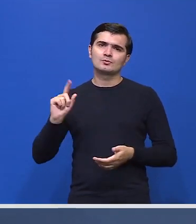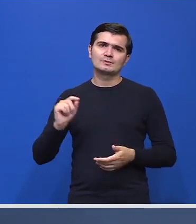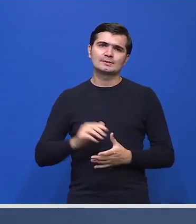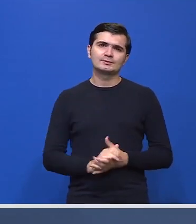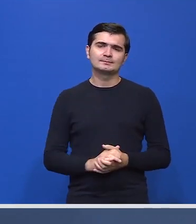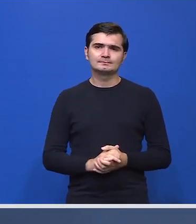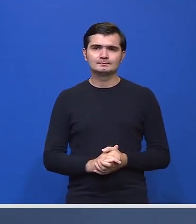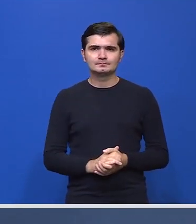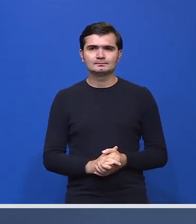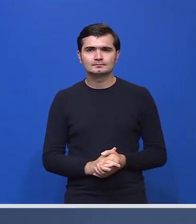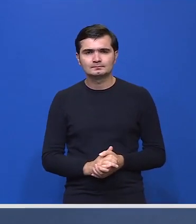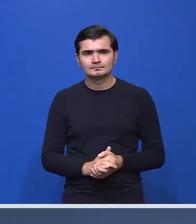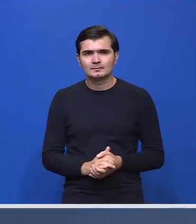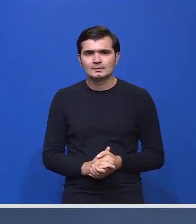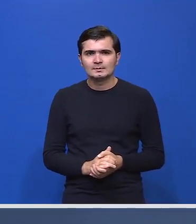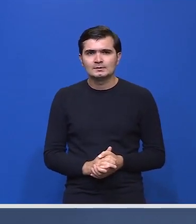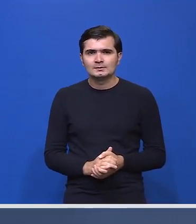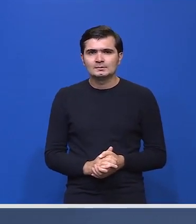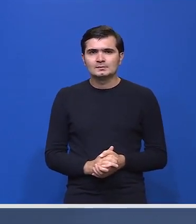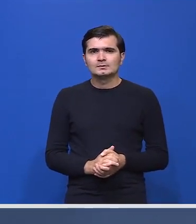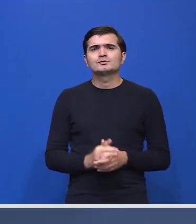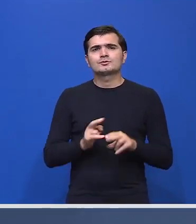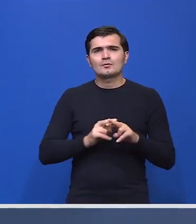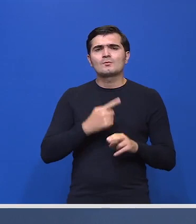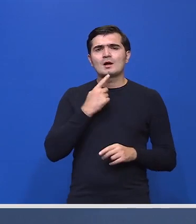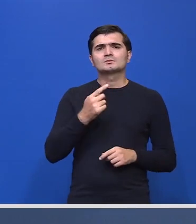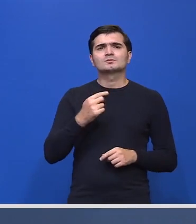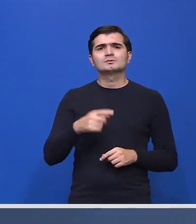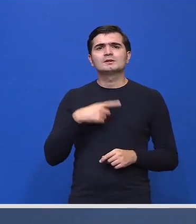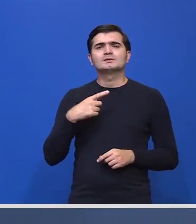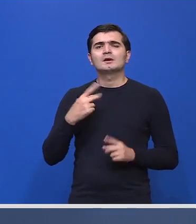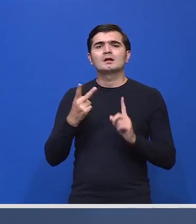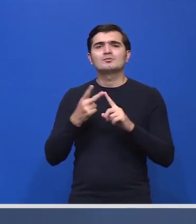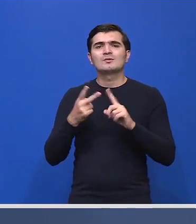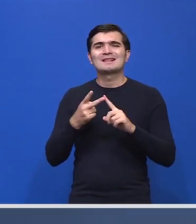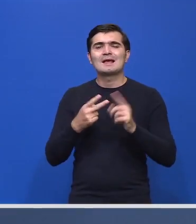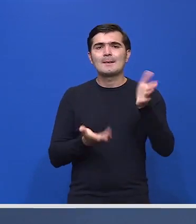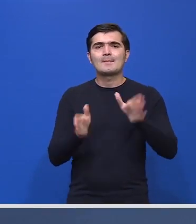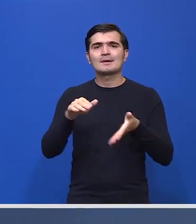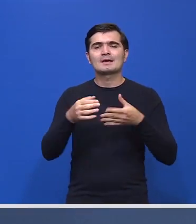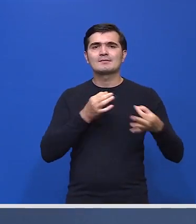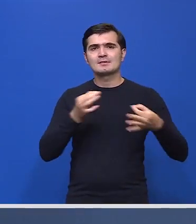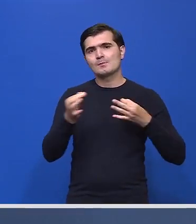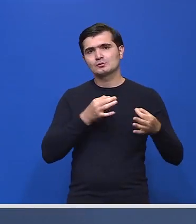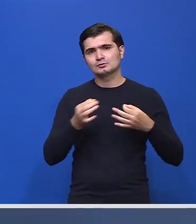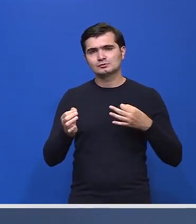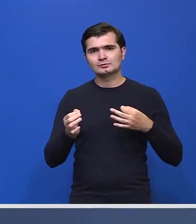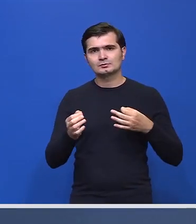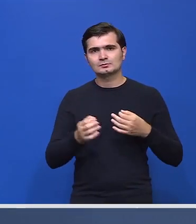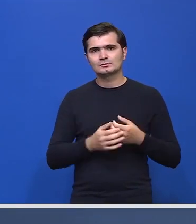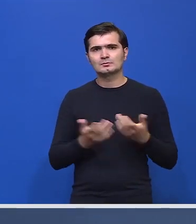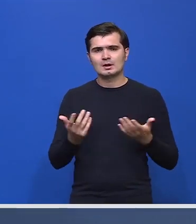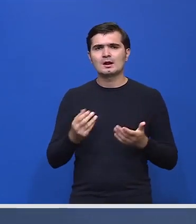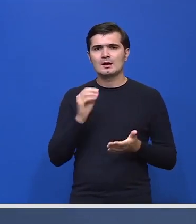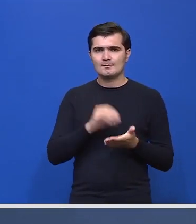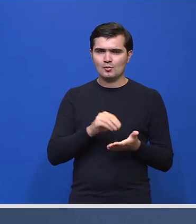2014-2020. Și acesta, cum am spus, este cel de-al doilea pachet de măsuri pe care